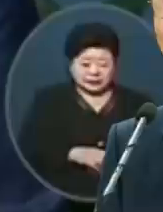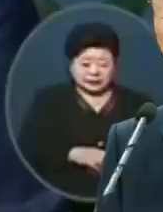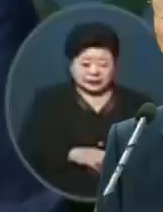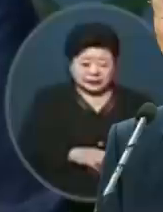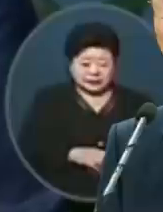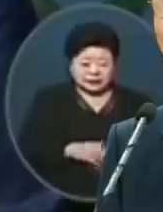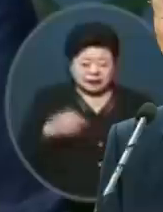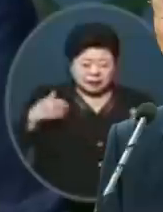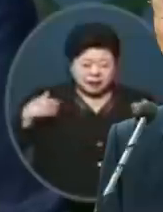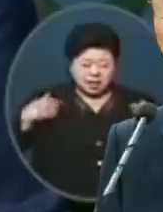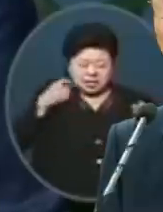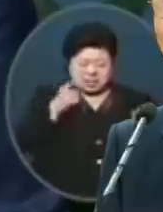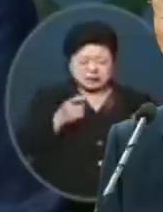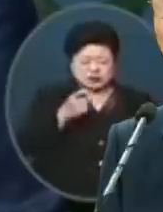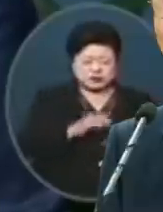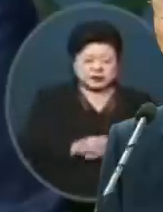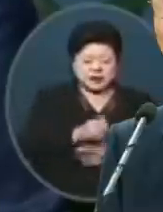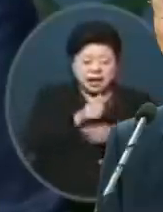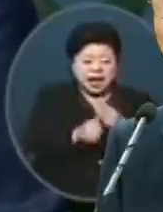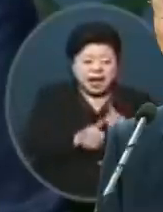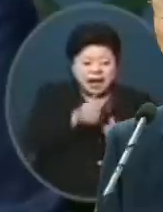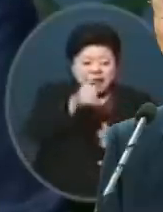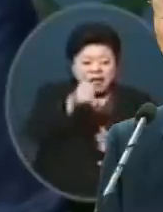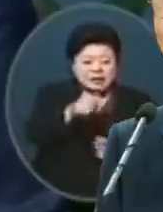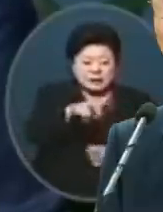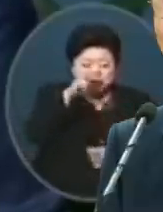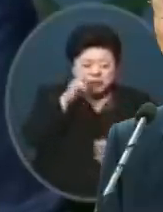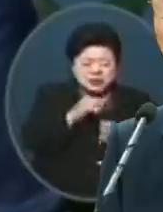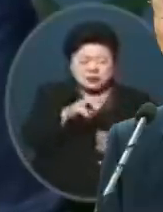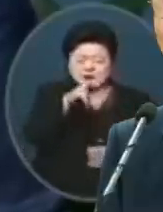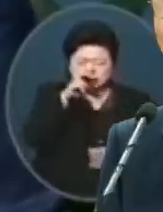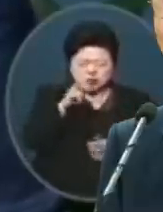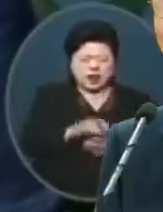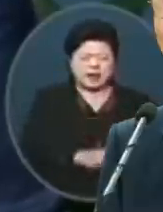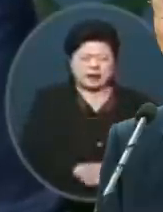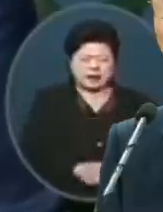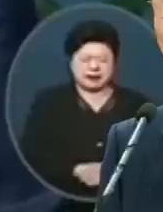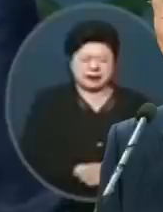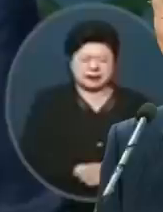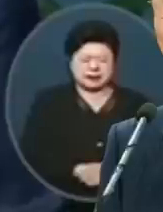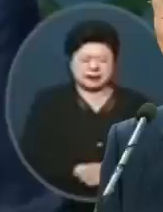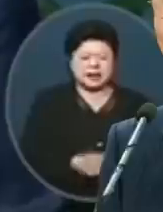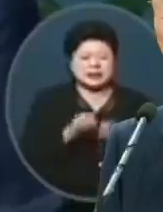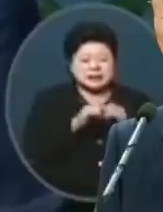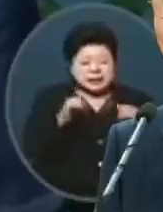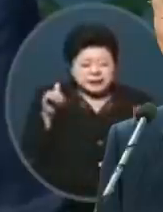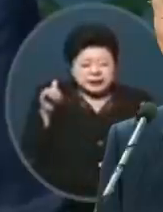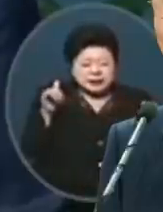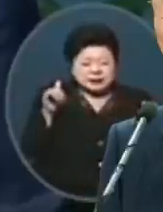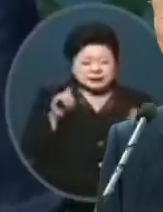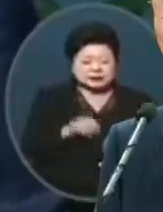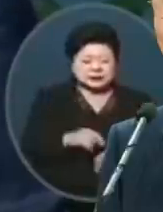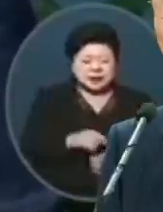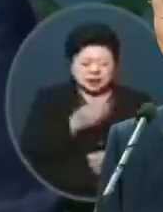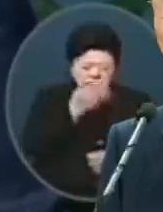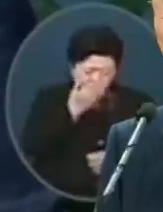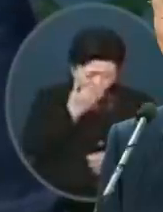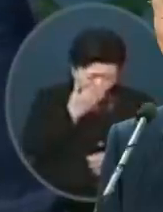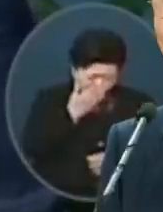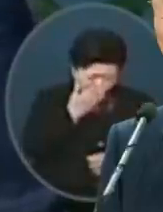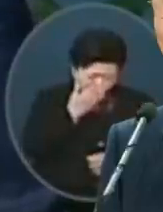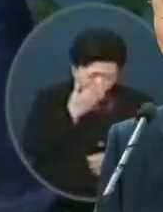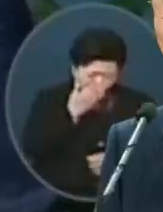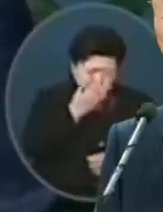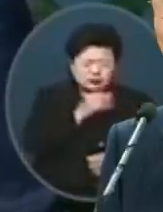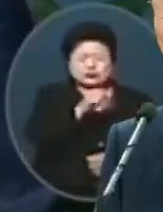어깨에 힘을 주면 하나님도 미워하시고 사람들도 미워하는 것입니다. 사람들은 겸손이 제일 좋은